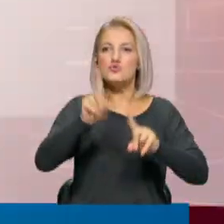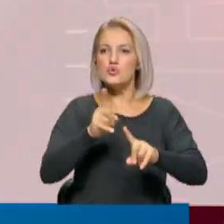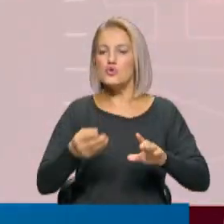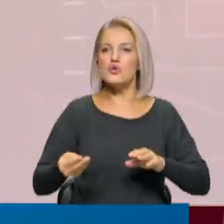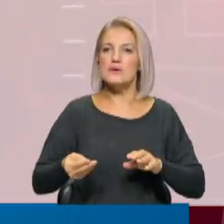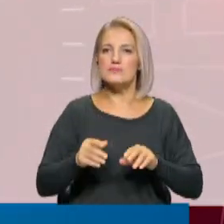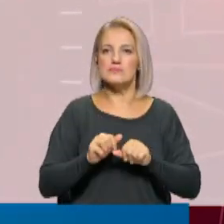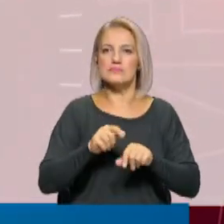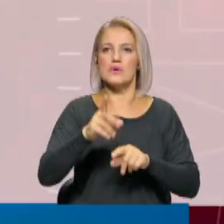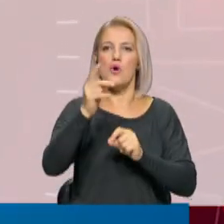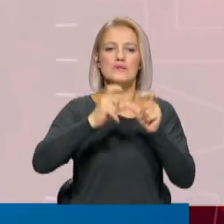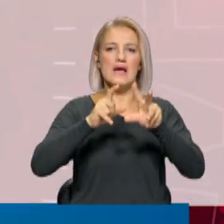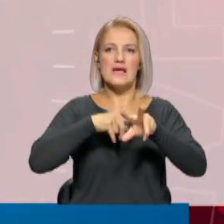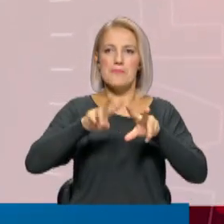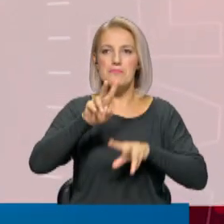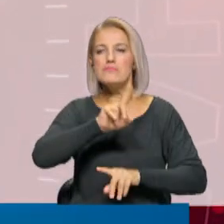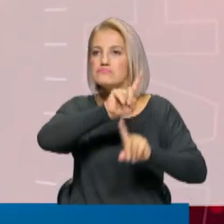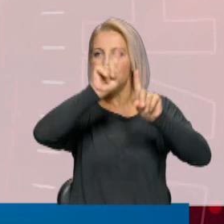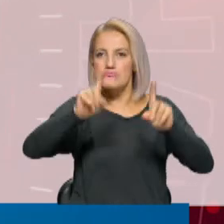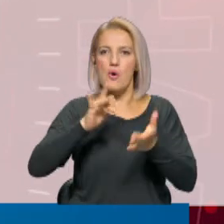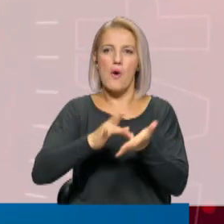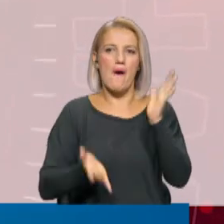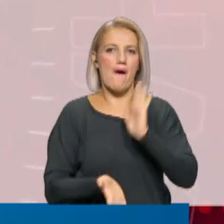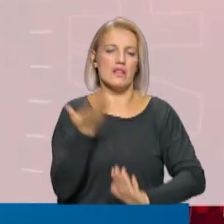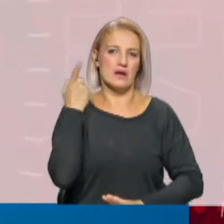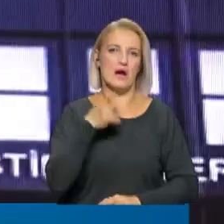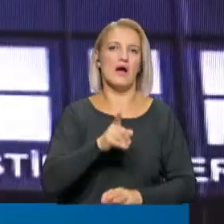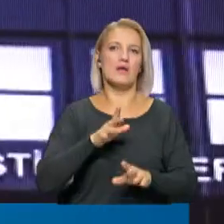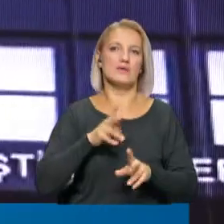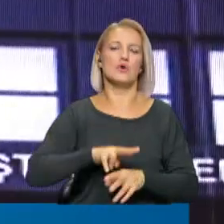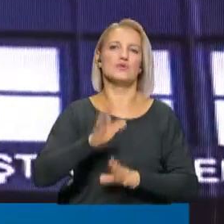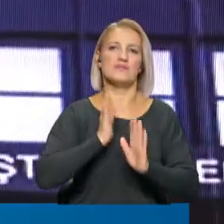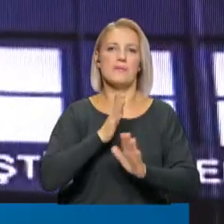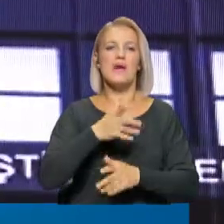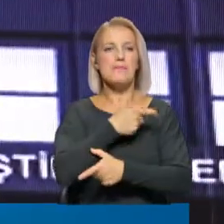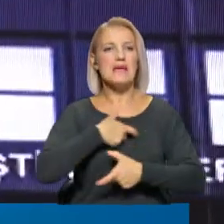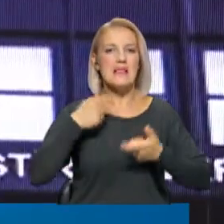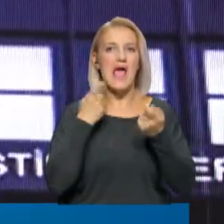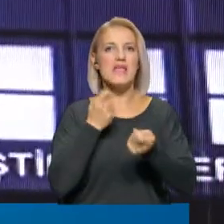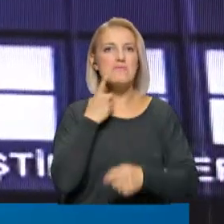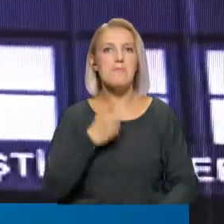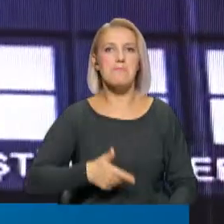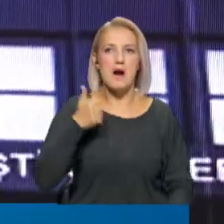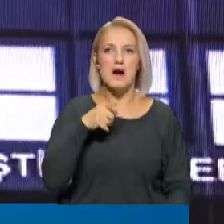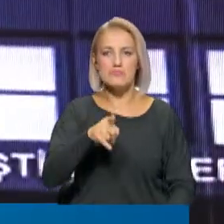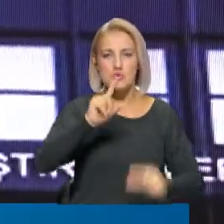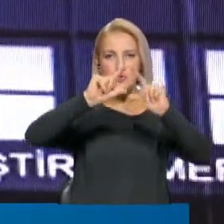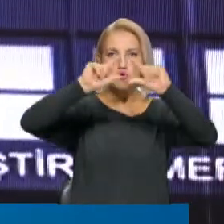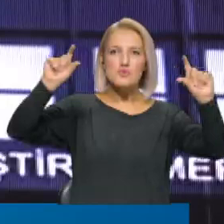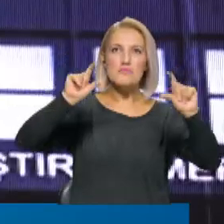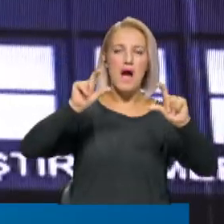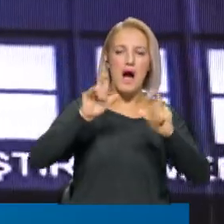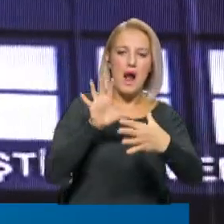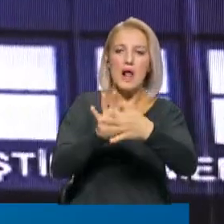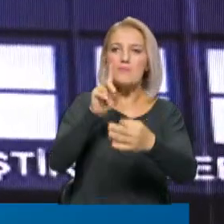söyledi. ÖSYM şaibeleri de ortadan kaldırarak yoluna devam edecek. Milli Eğitim Bakanı Mahmut Özer bu kurumla ilgili